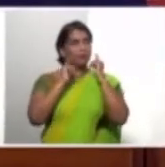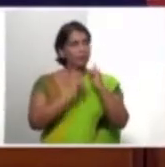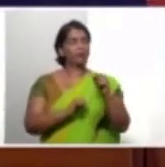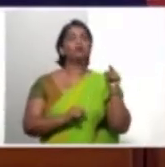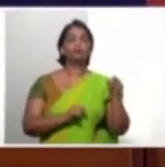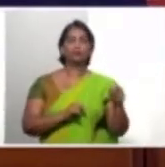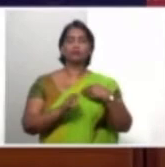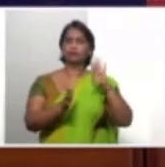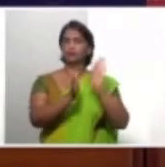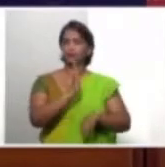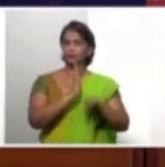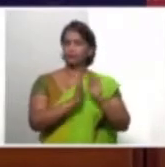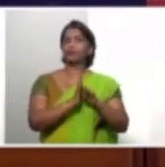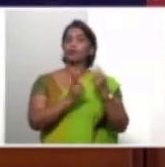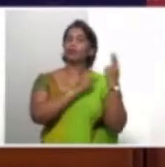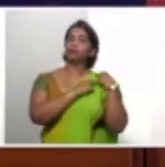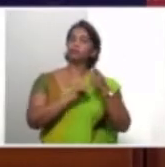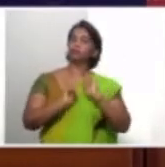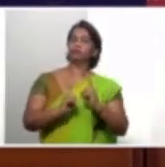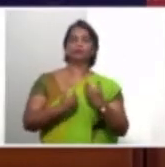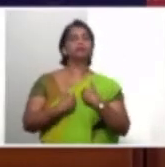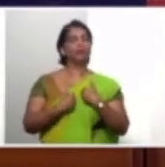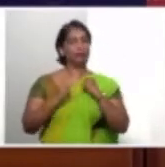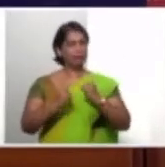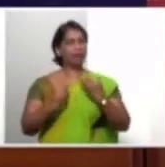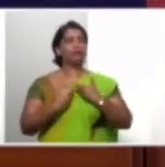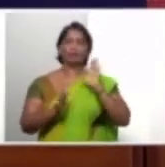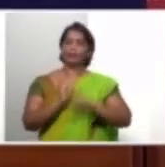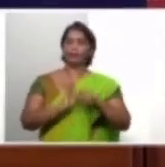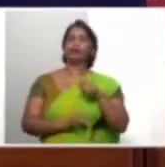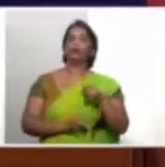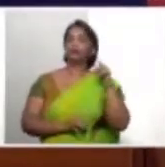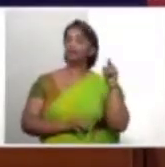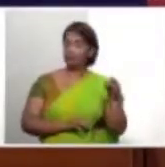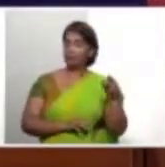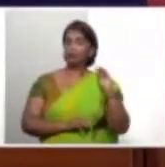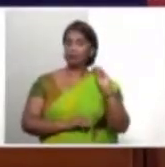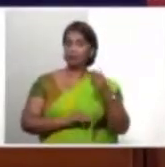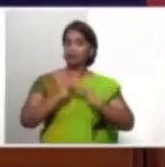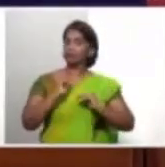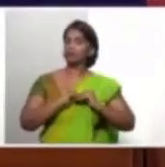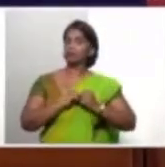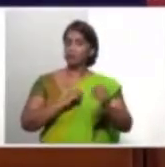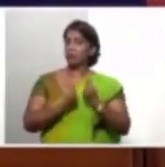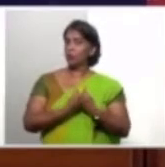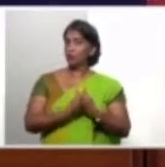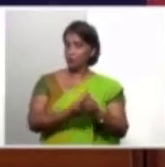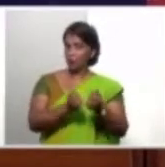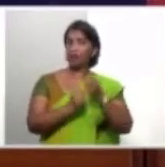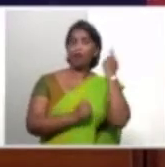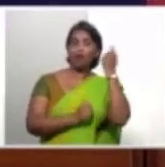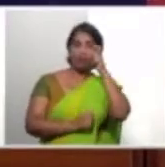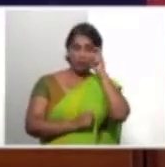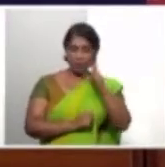පවා ඉවත් කරගෙන එම තනතුරුවල වැජබෙනවා. මේ පිළිබඳ ඔබතුමාලා යම් කිසි ක්‍රියාමාර්ගයක් කඩිනමින් සොයා බලා